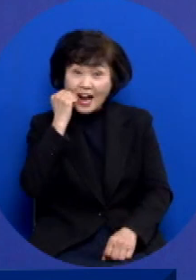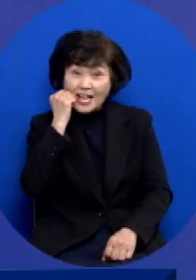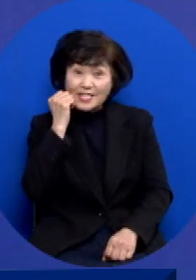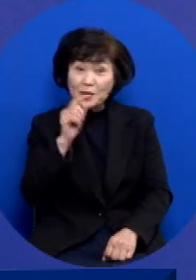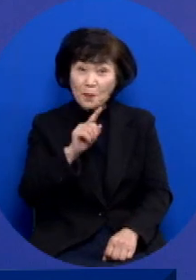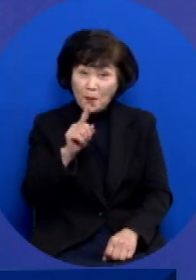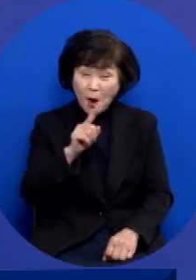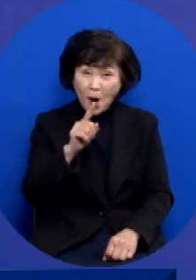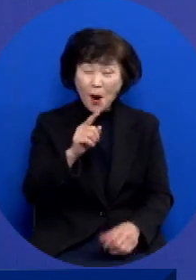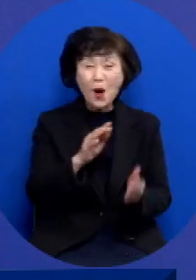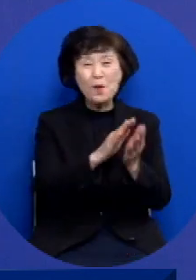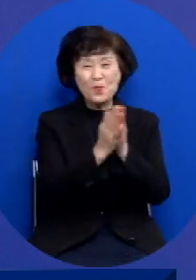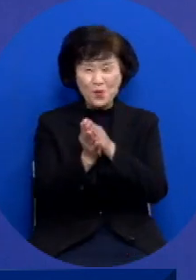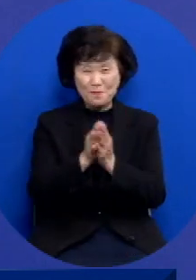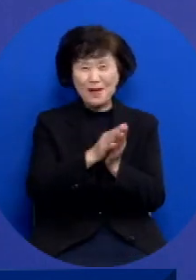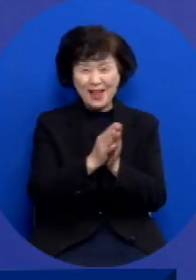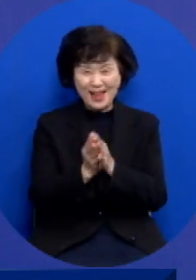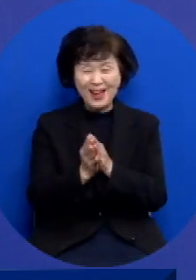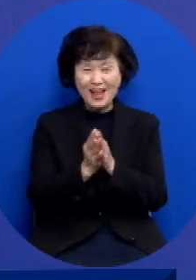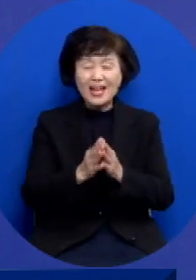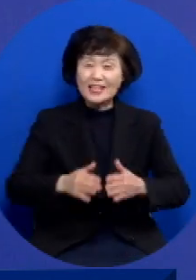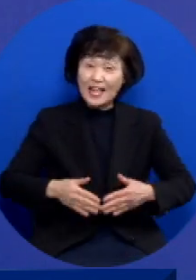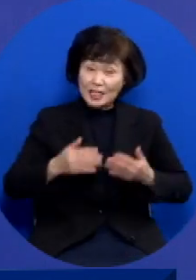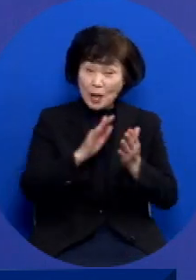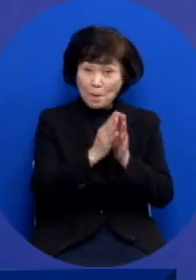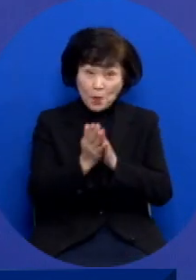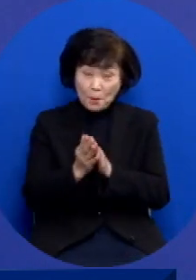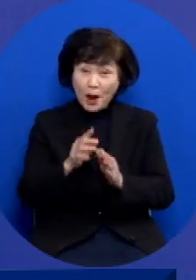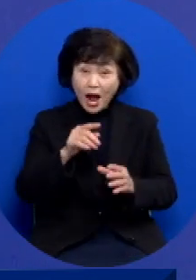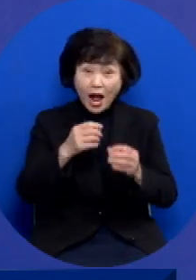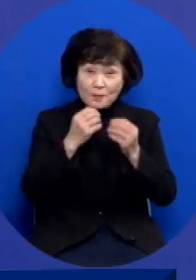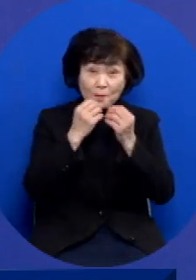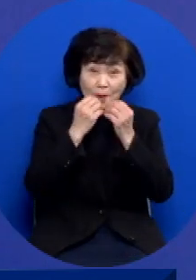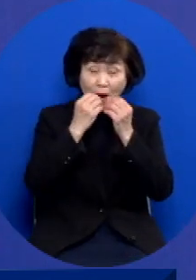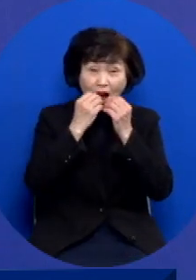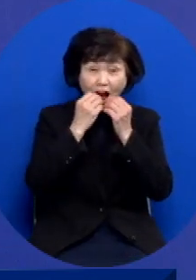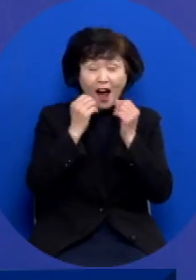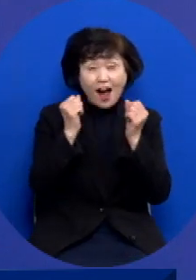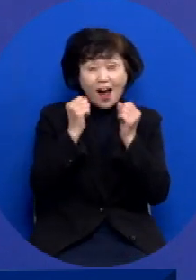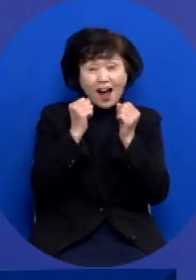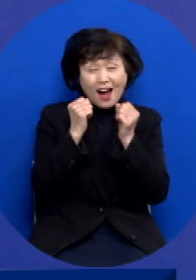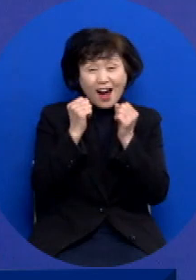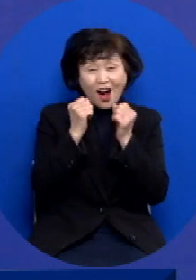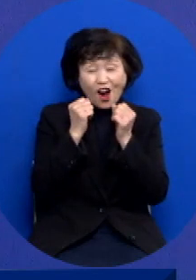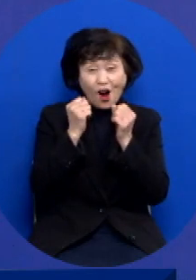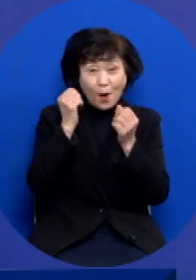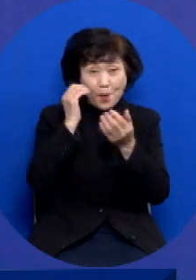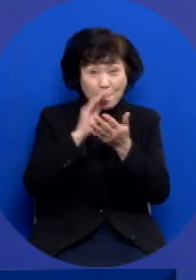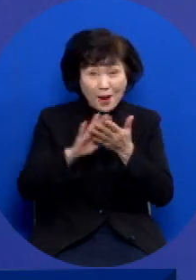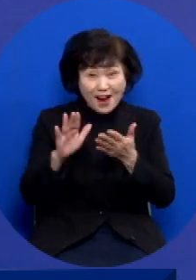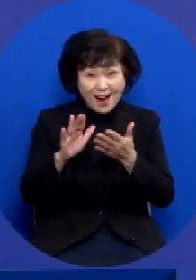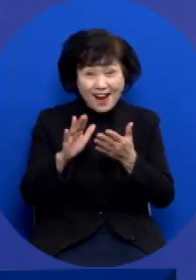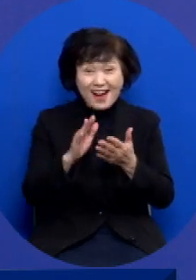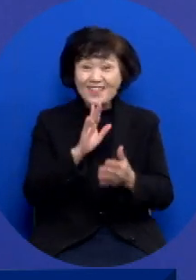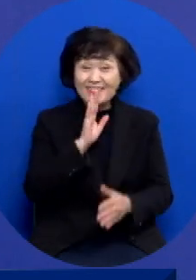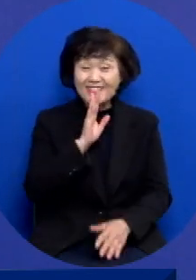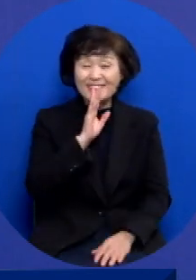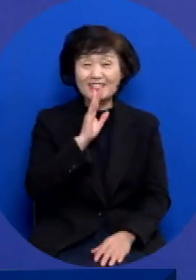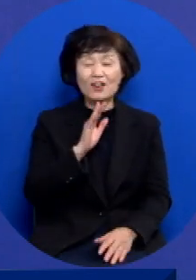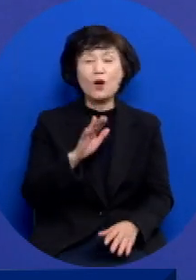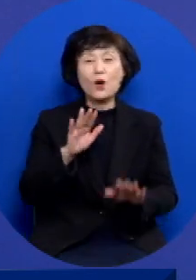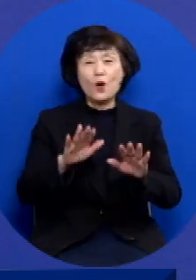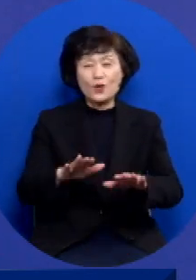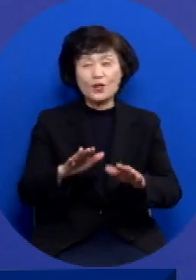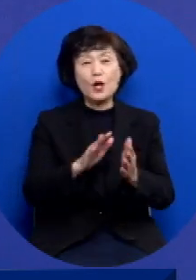것이 바로 붕어빵인데요. 따뜻한 붕어빵 하나면 추운 겨울도 거뜬히 이겨낼 수 있는 것 같습니다. 네, 오늘은 붕어빵을